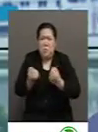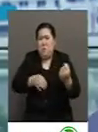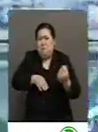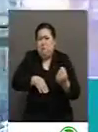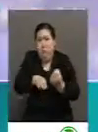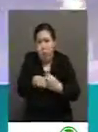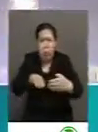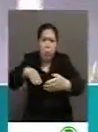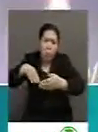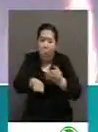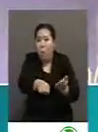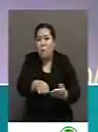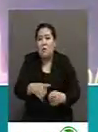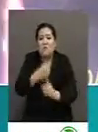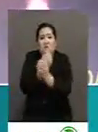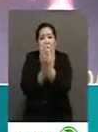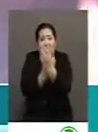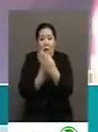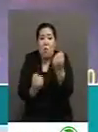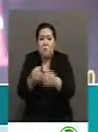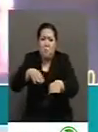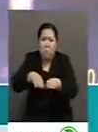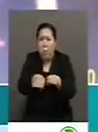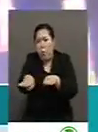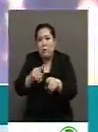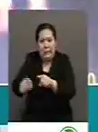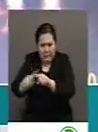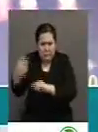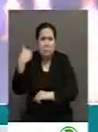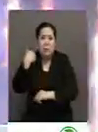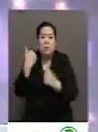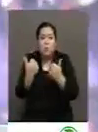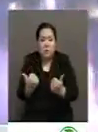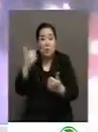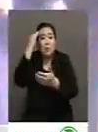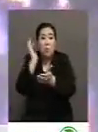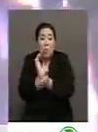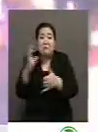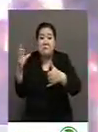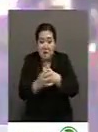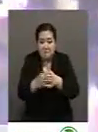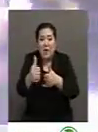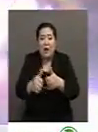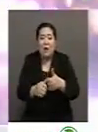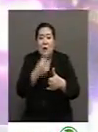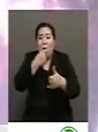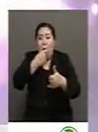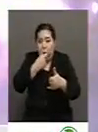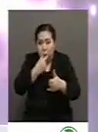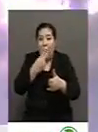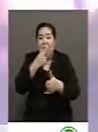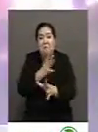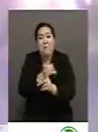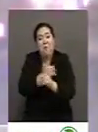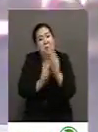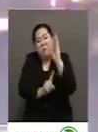อื่นๆเสียหายหลายคันนะคะจนท้ายที่สุดเนี่ยตำรวจเข้าจับกุมตัวได้ก็ให้วัดดูแอลกอฮอล์นะคะปรากฏว่าสูงเกินกว่าที่ก